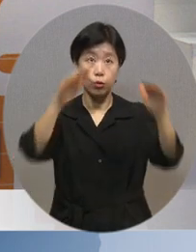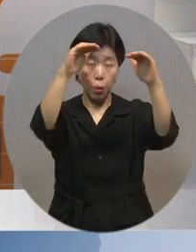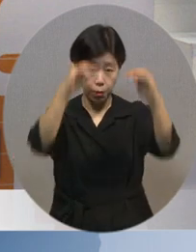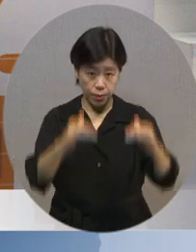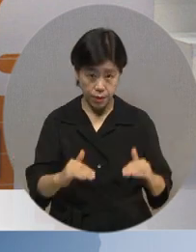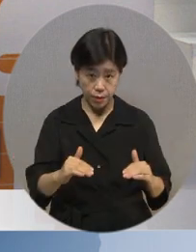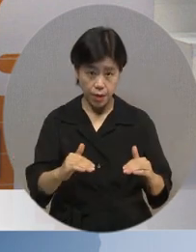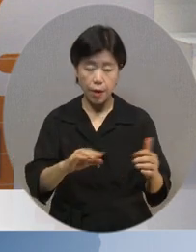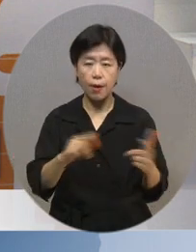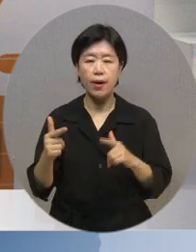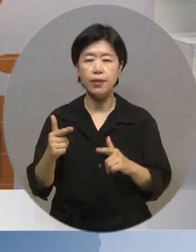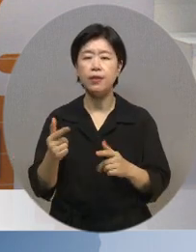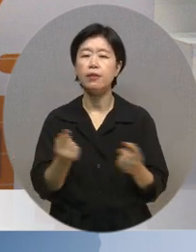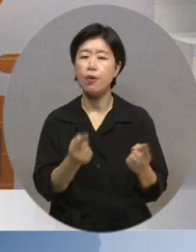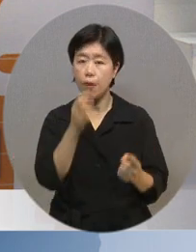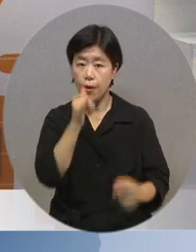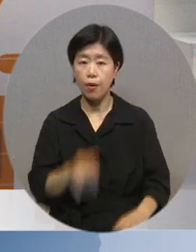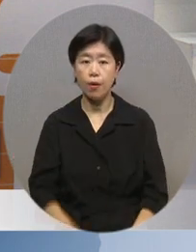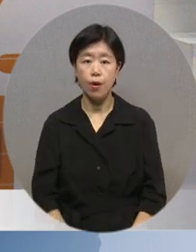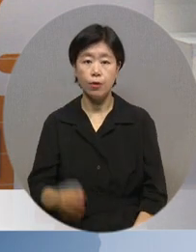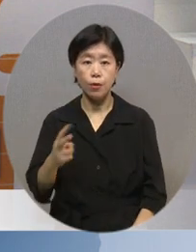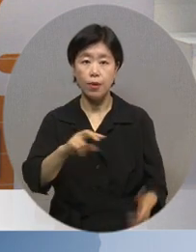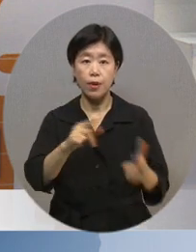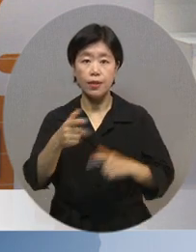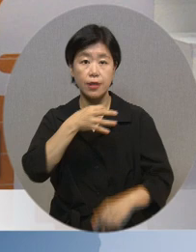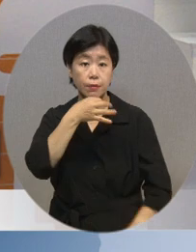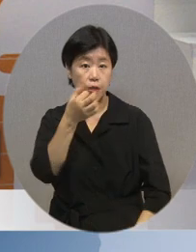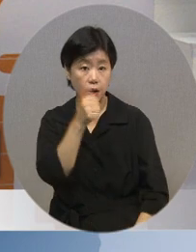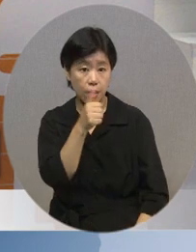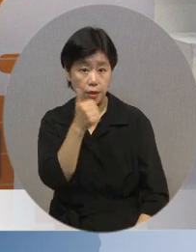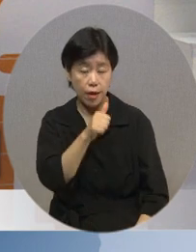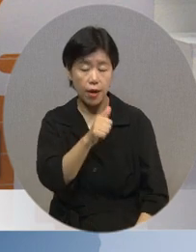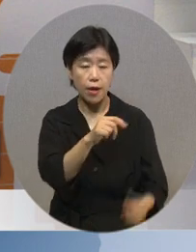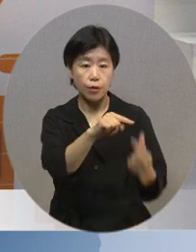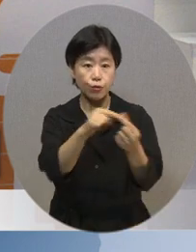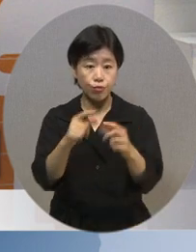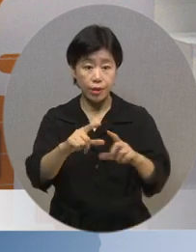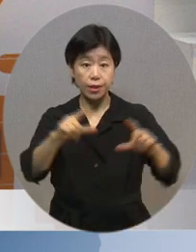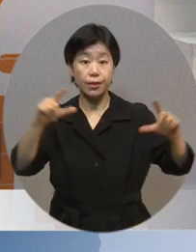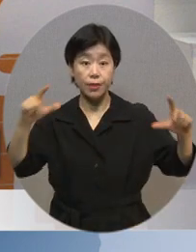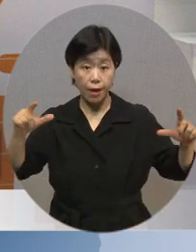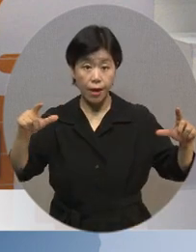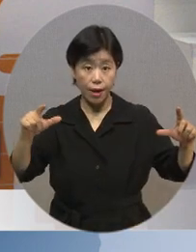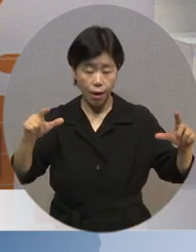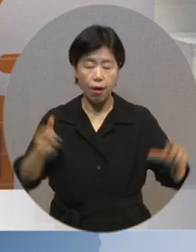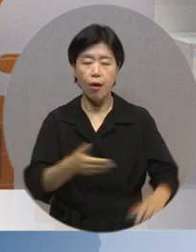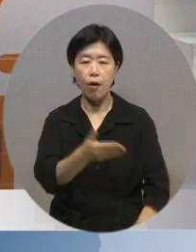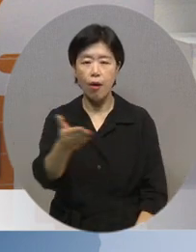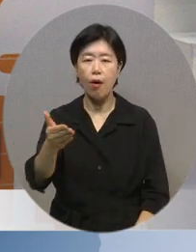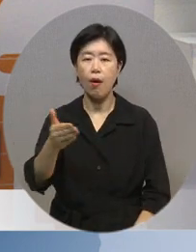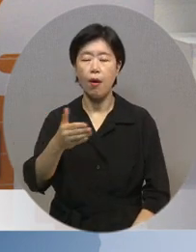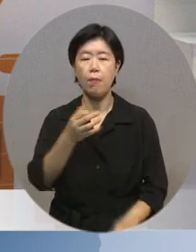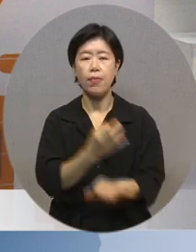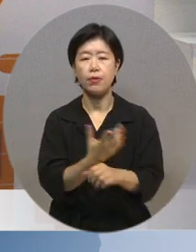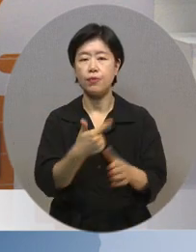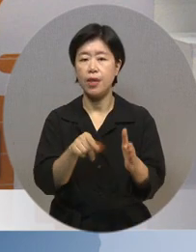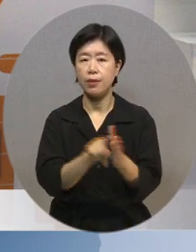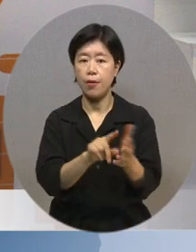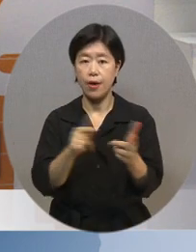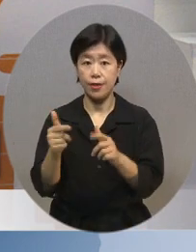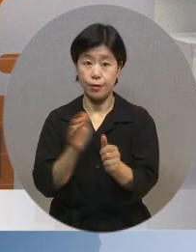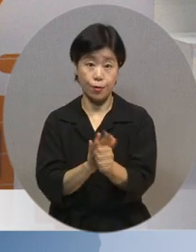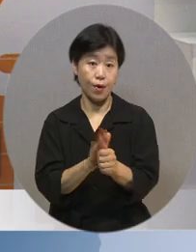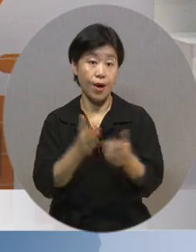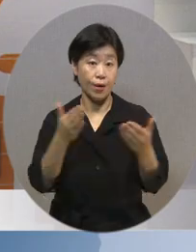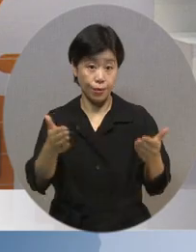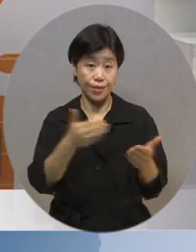설계부터 음성 안내, 큰 글자를 더해 시민들이 직접 체험하고 이해하며 공감할 수 있도록 했는데요. 박태진